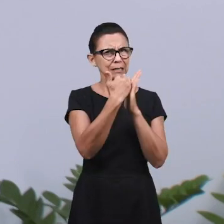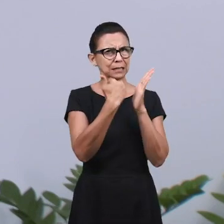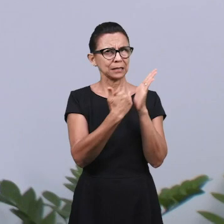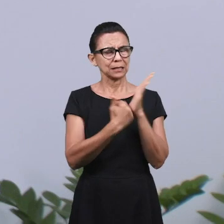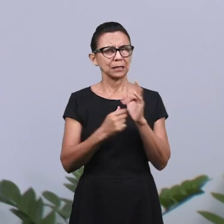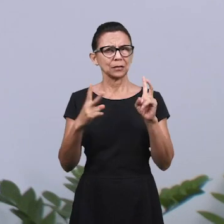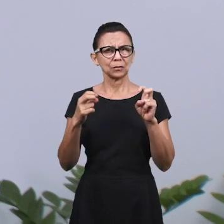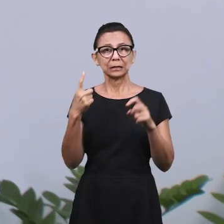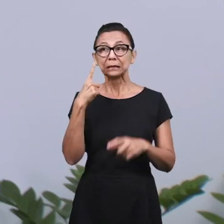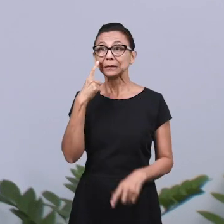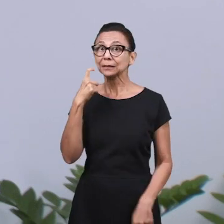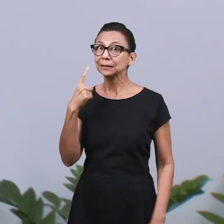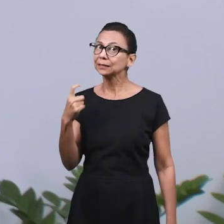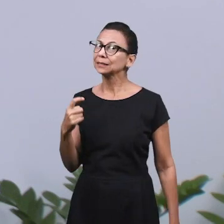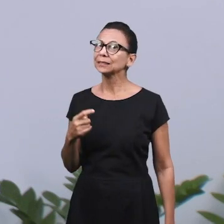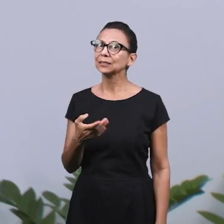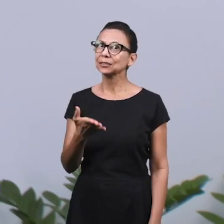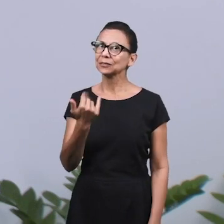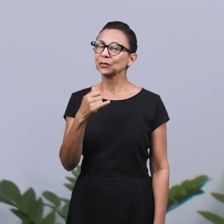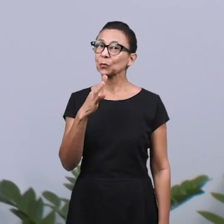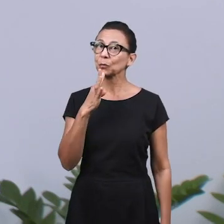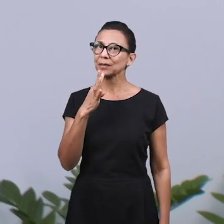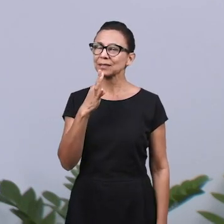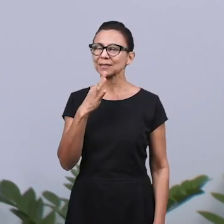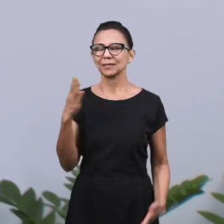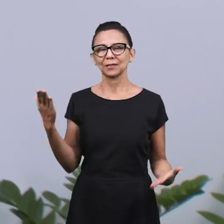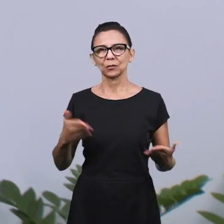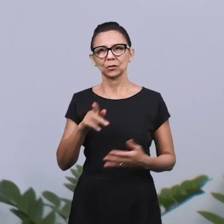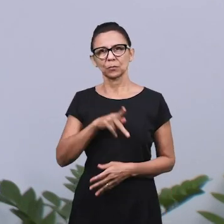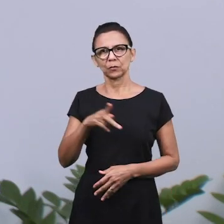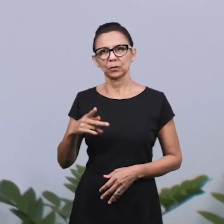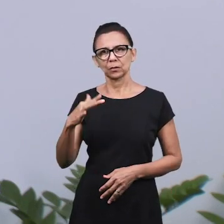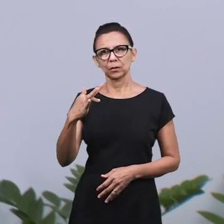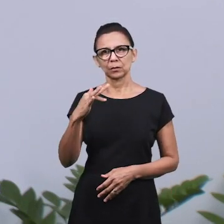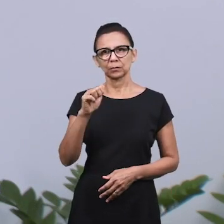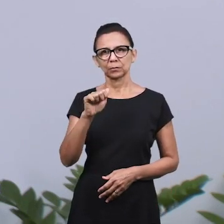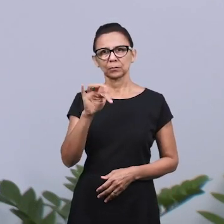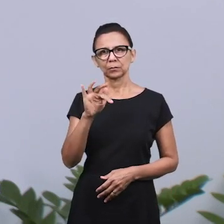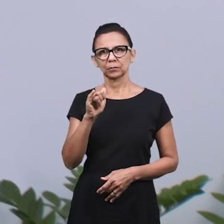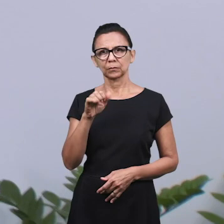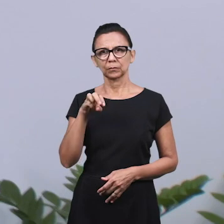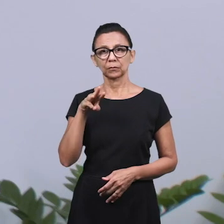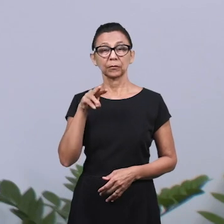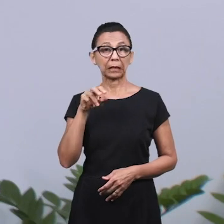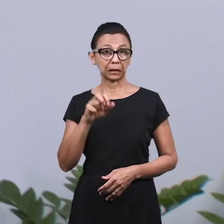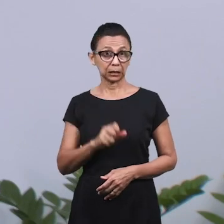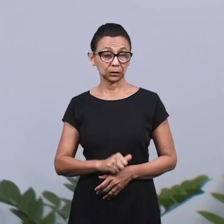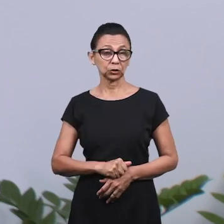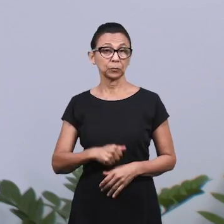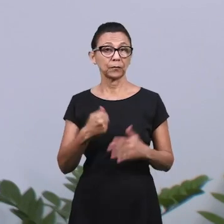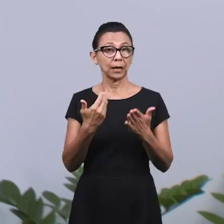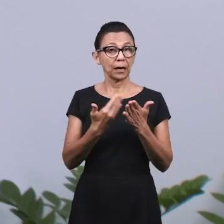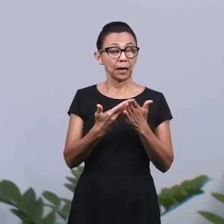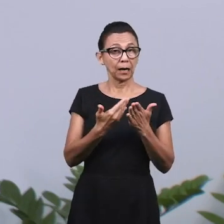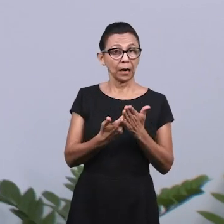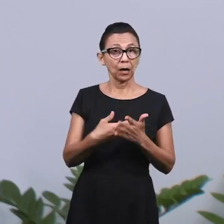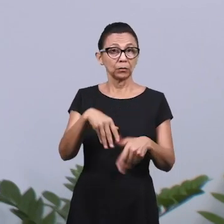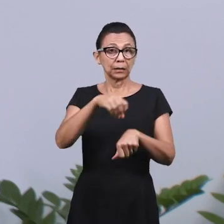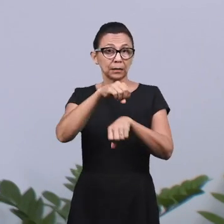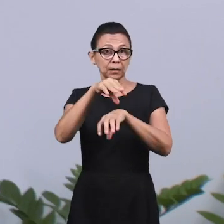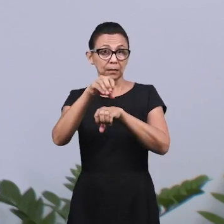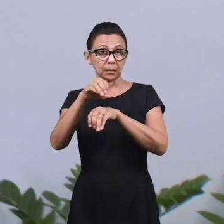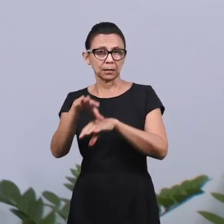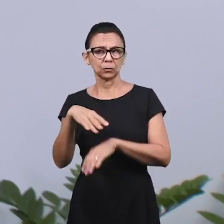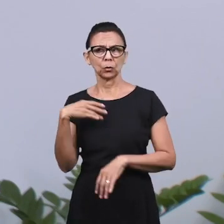séquence de sujets très importants à connaître. Aujourd'hui, la professeure Fatima Malafazi va nous parler sur l'importance